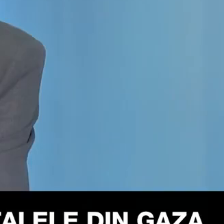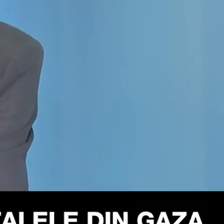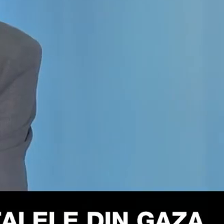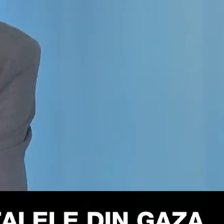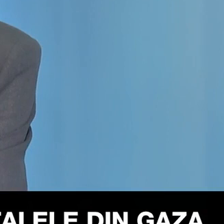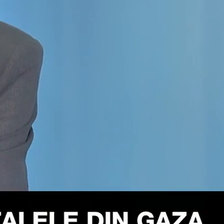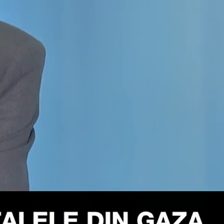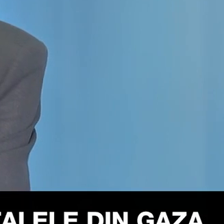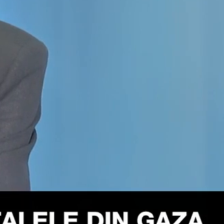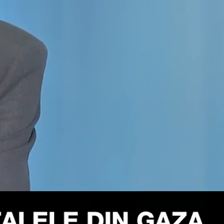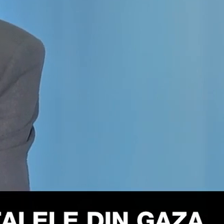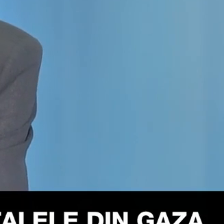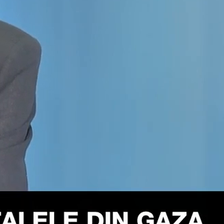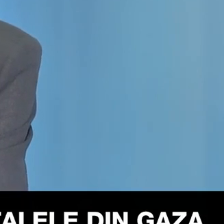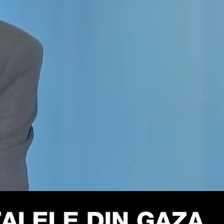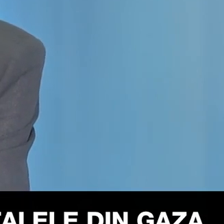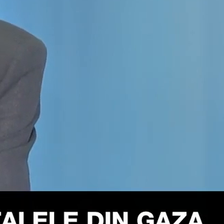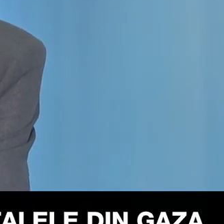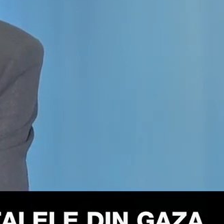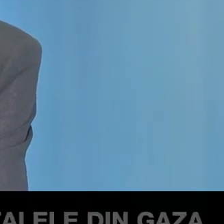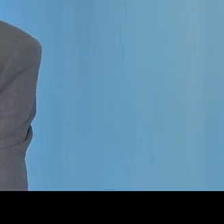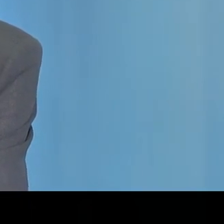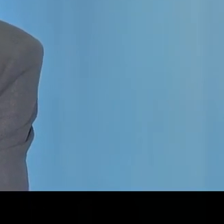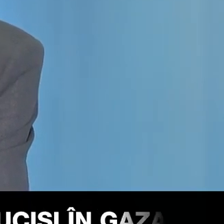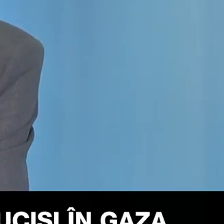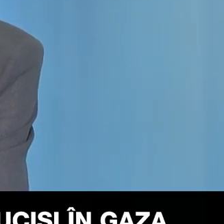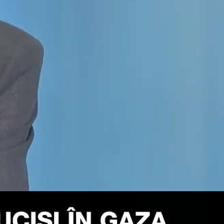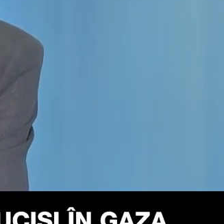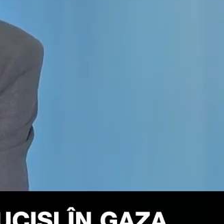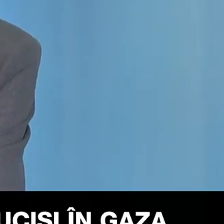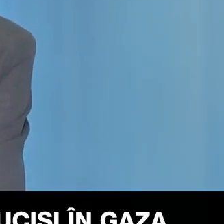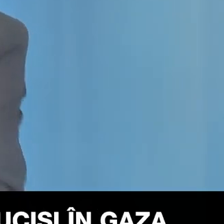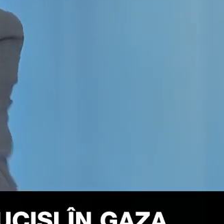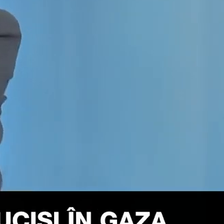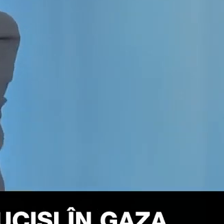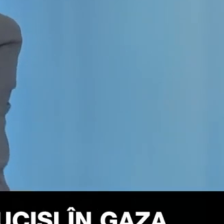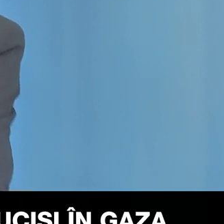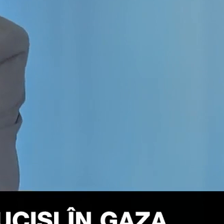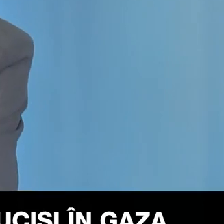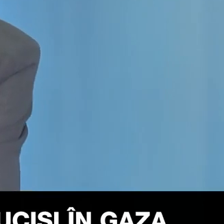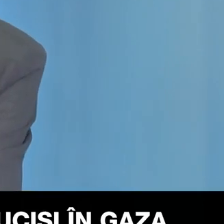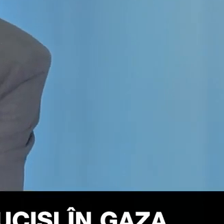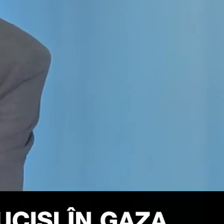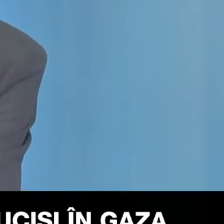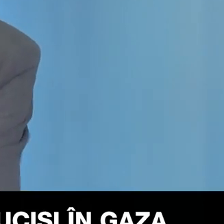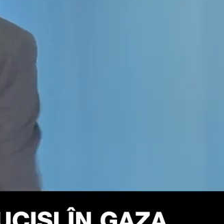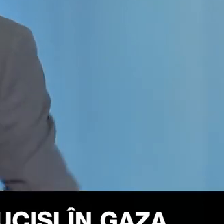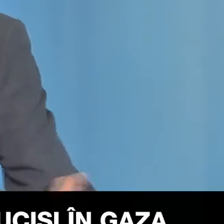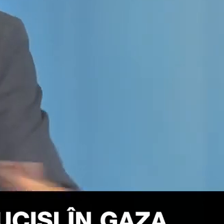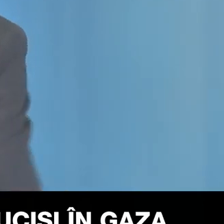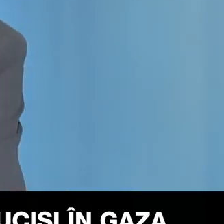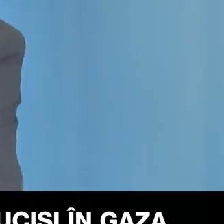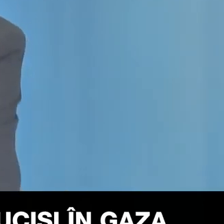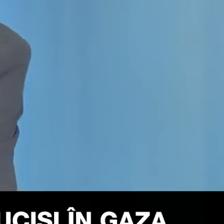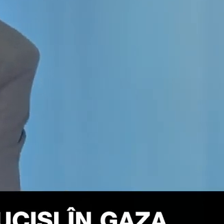poziția iraniană, în sensul în care de când a început reconciliarea arabo-israeliană și acum era marele trofeu acordul,